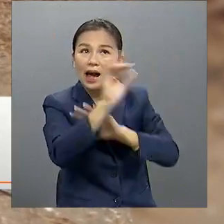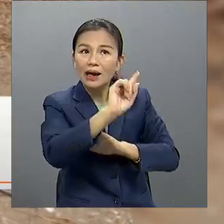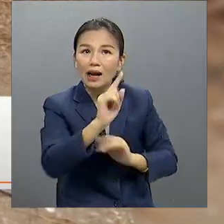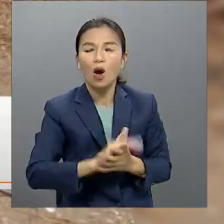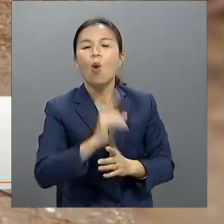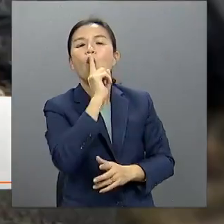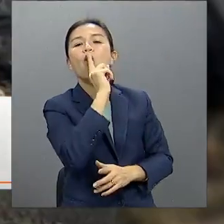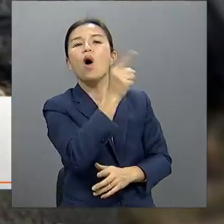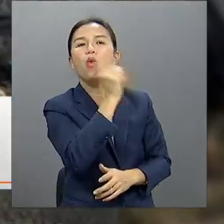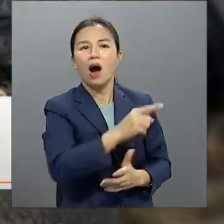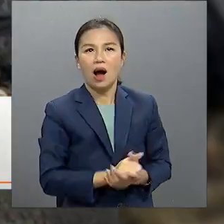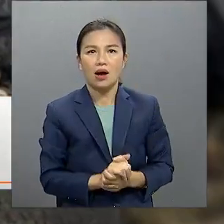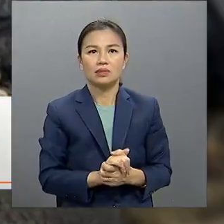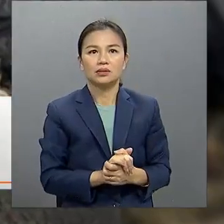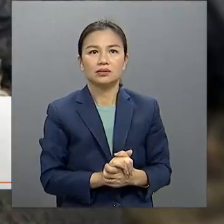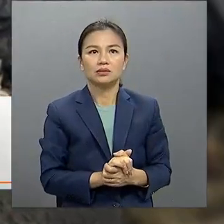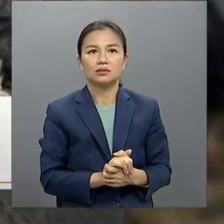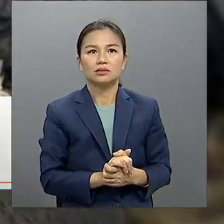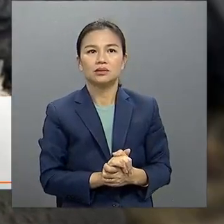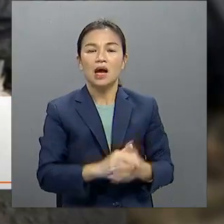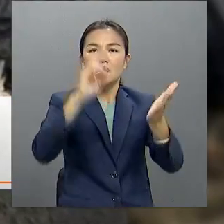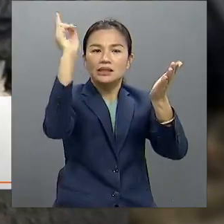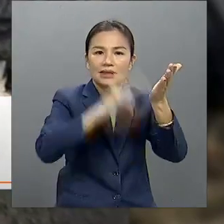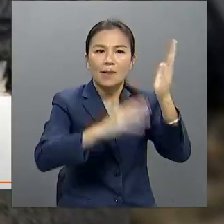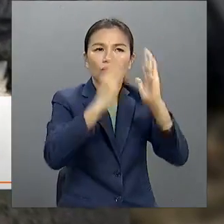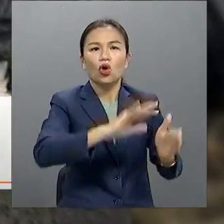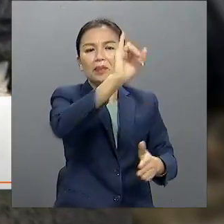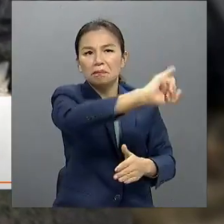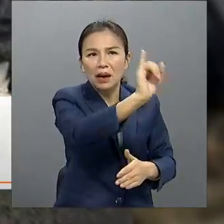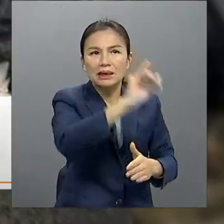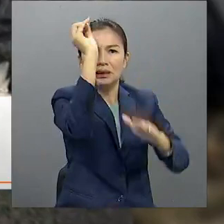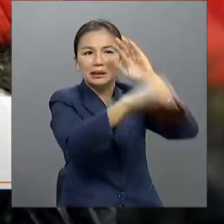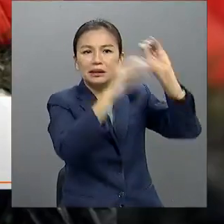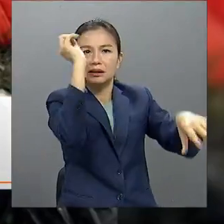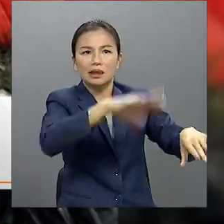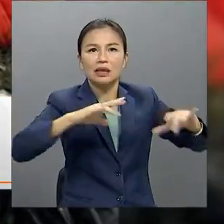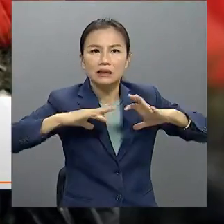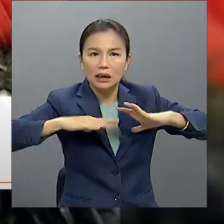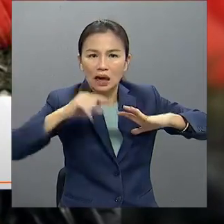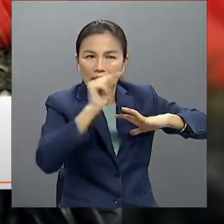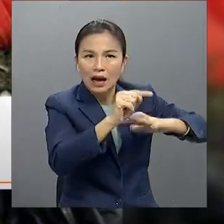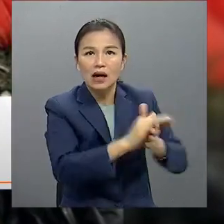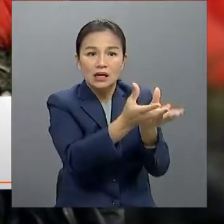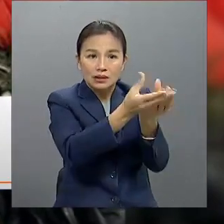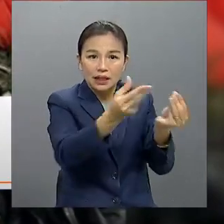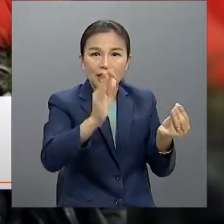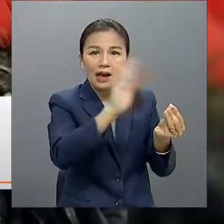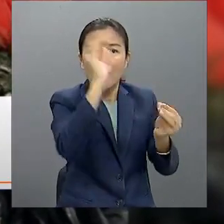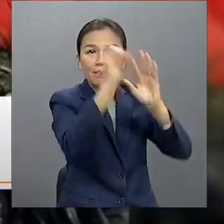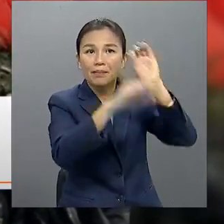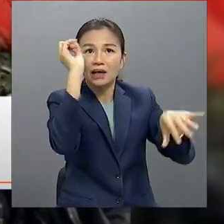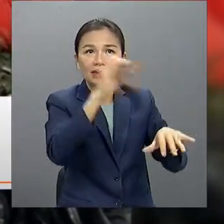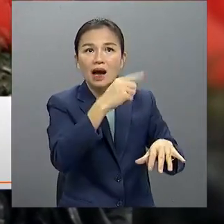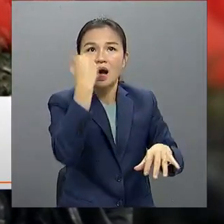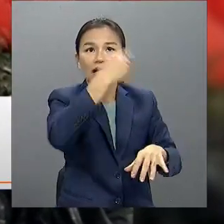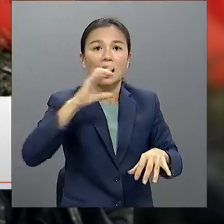แบบเขตจับปรับคนชั่วทิ้งขยะในที่สาธารณะพื้นที่ห้ามทิ้งขยะผู้ใดฝ่าฝืน